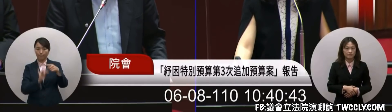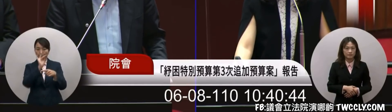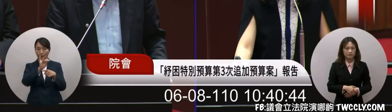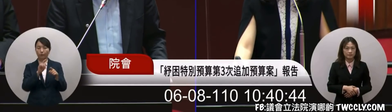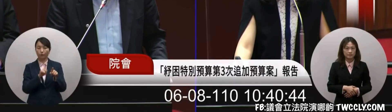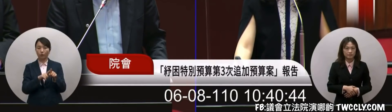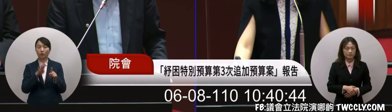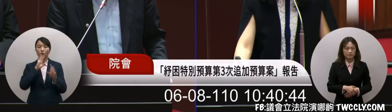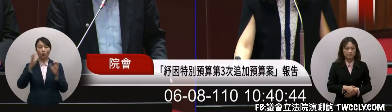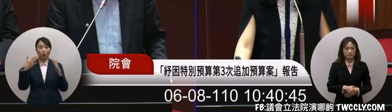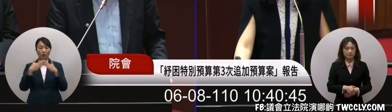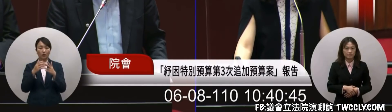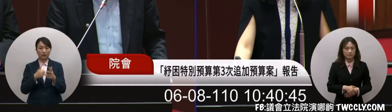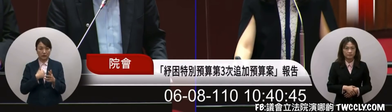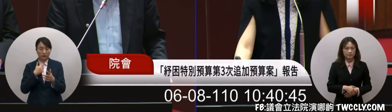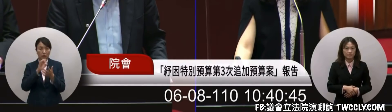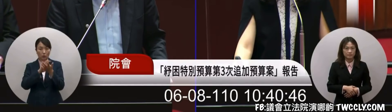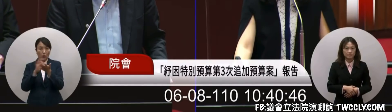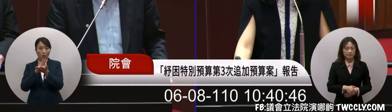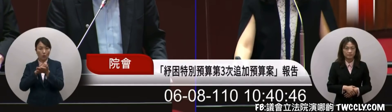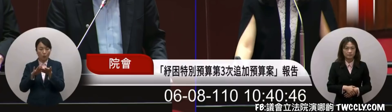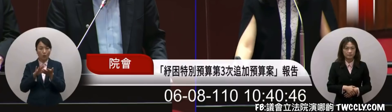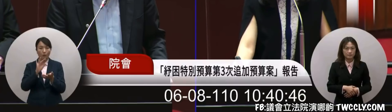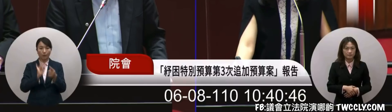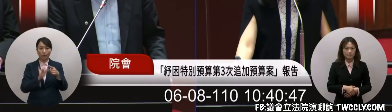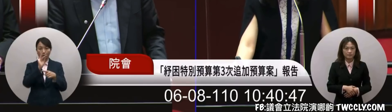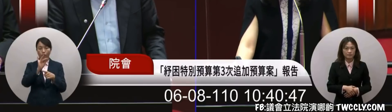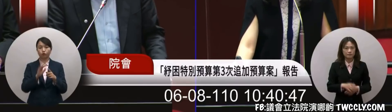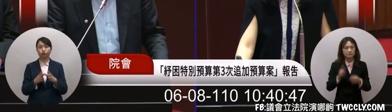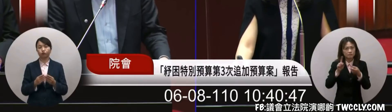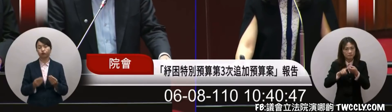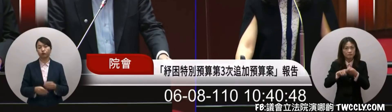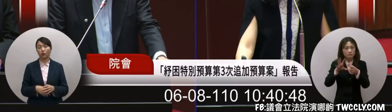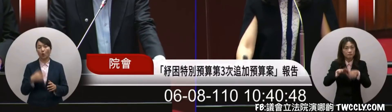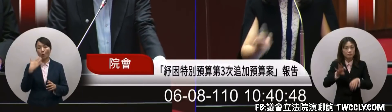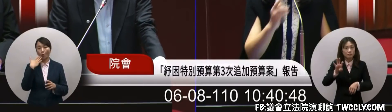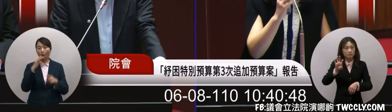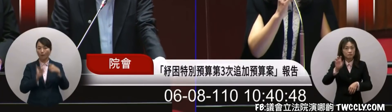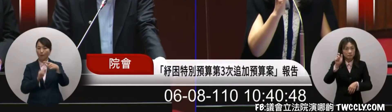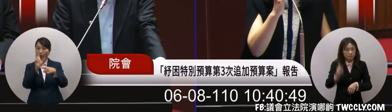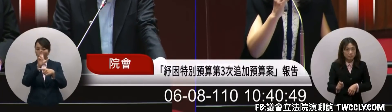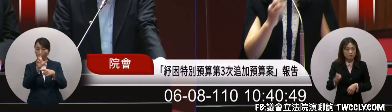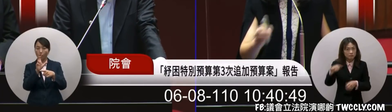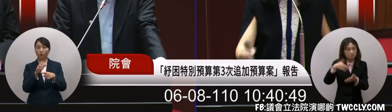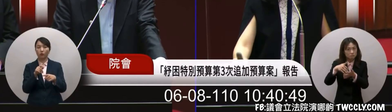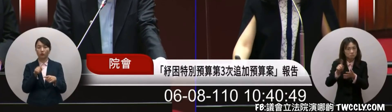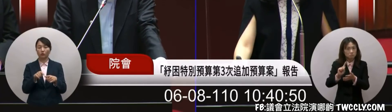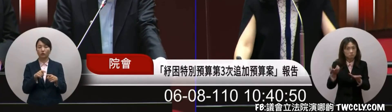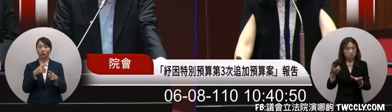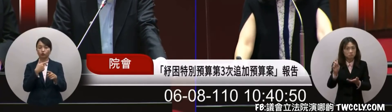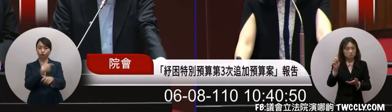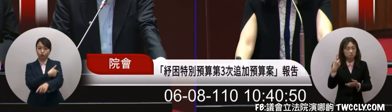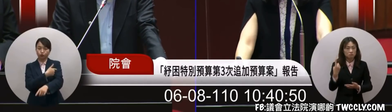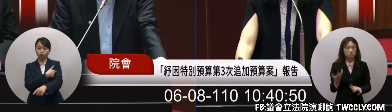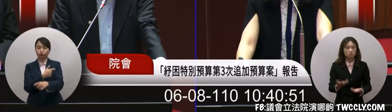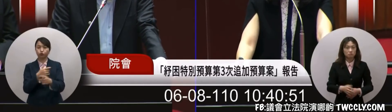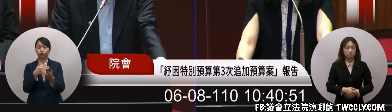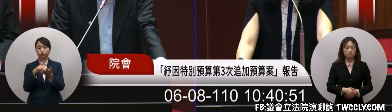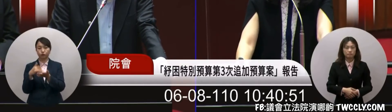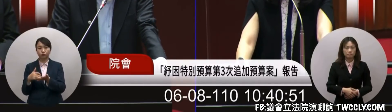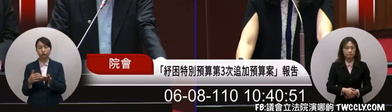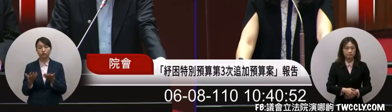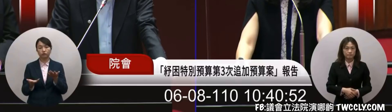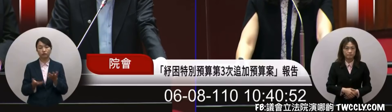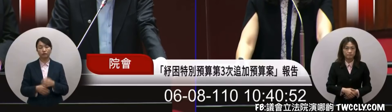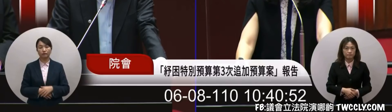也没有国家可以达到4600剂这样100%。 对，所以您的40亿的计算基准是什么？ 7成的一个施打率，那也大概就